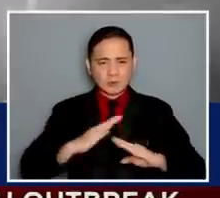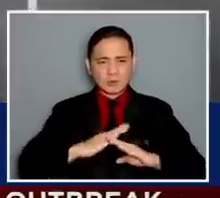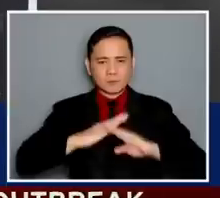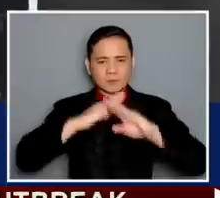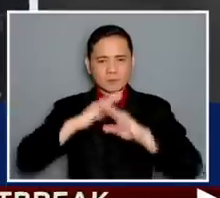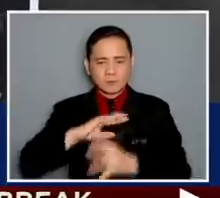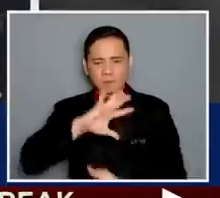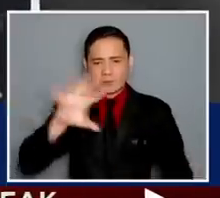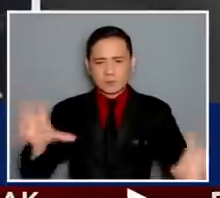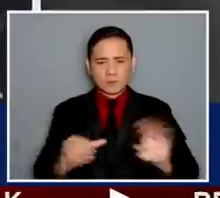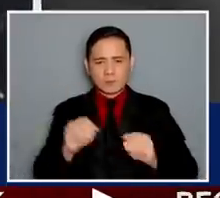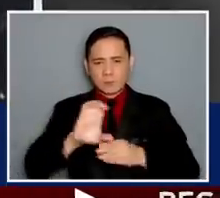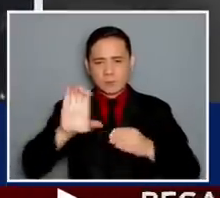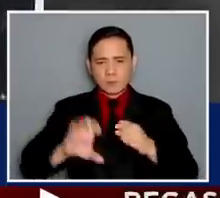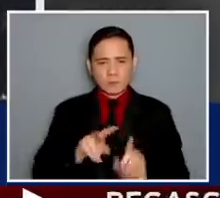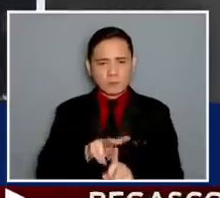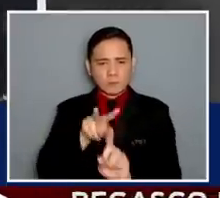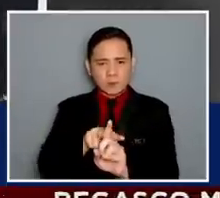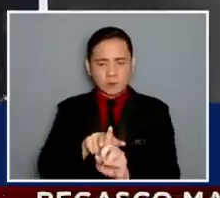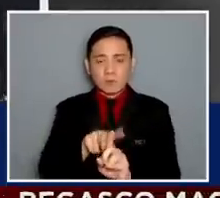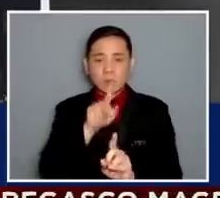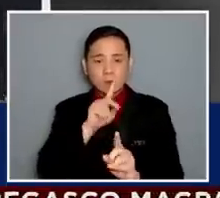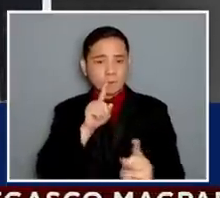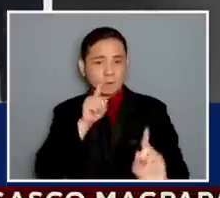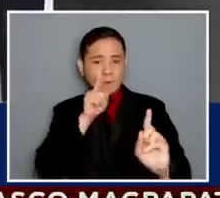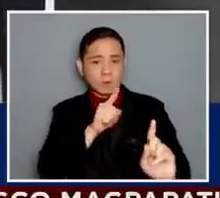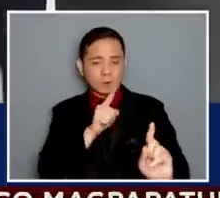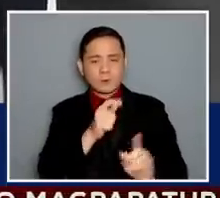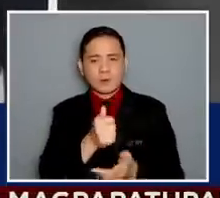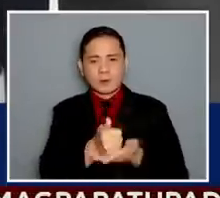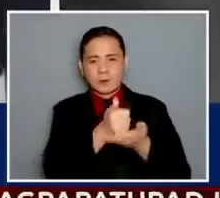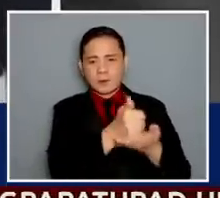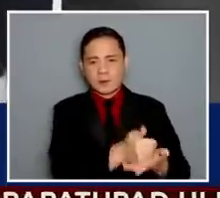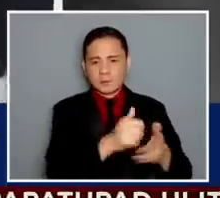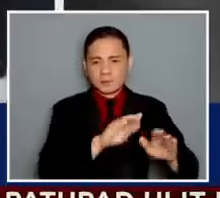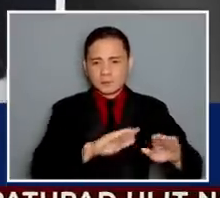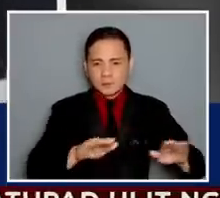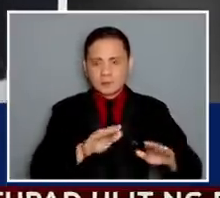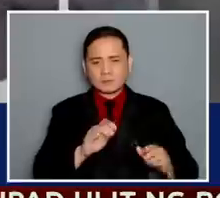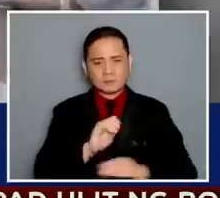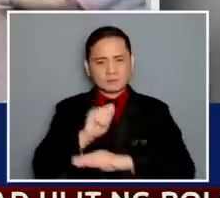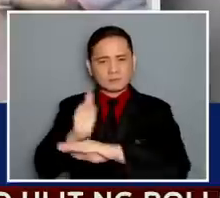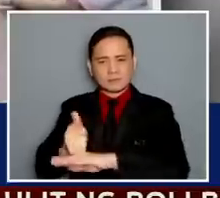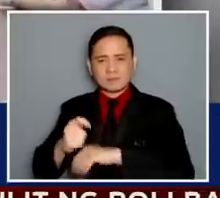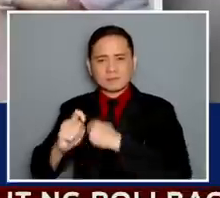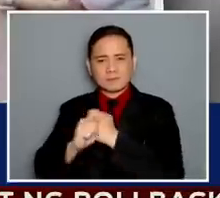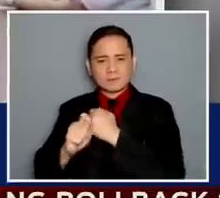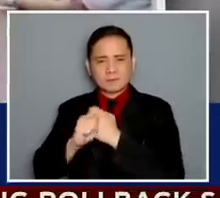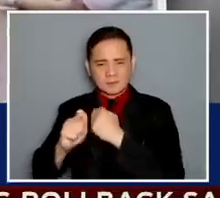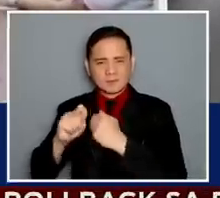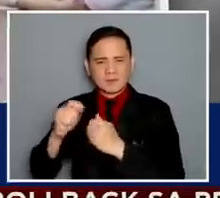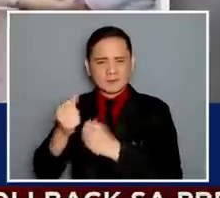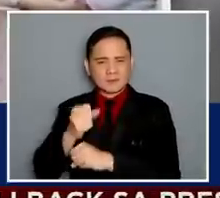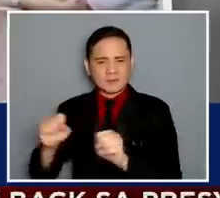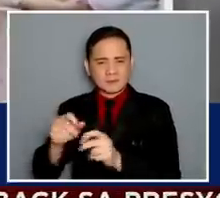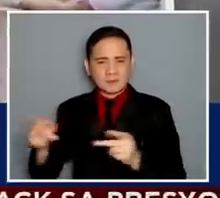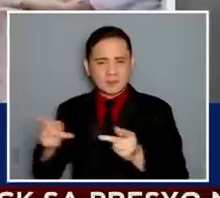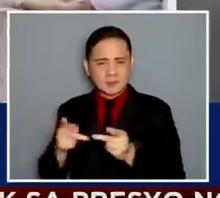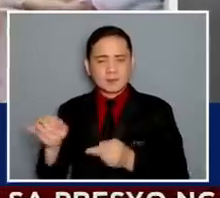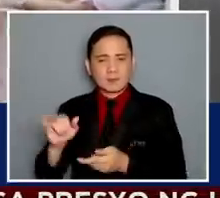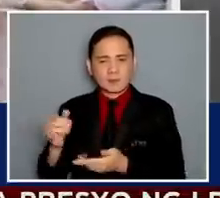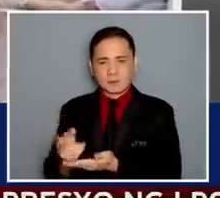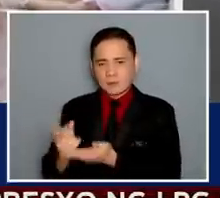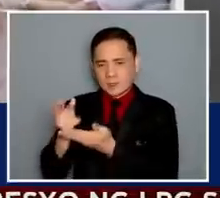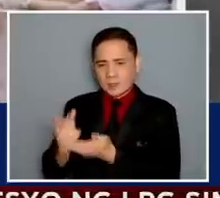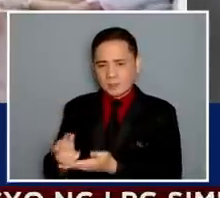na tulungan ang mga batang nangangailangan ng temporary shelter at rehabilitation. Binigyang diin din ni